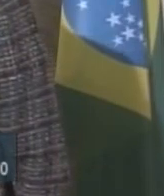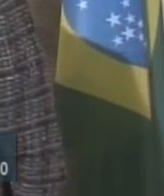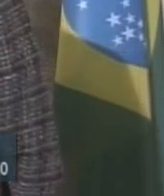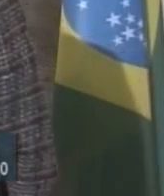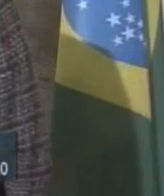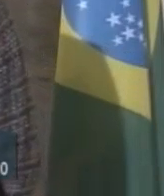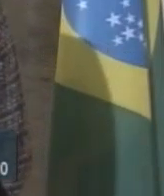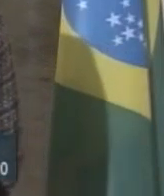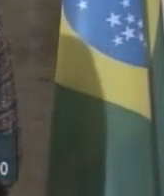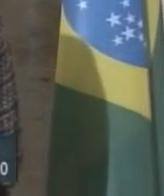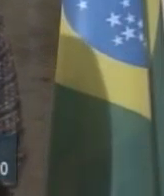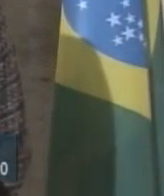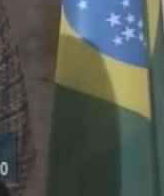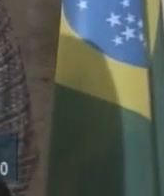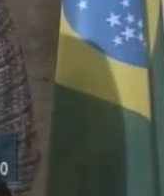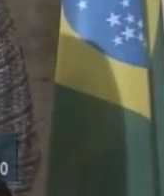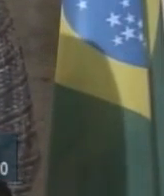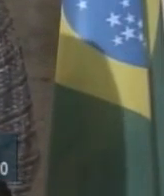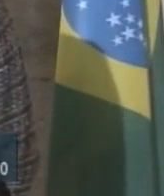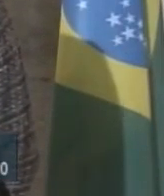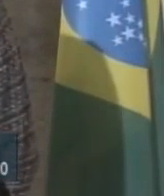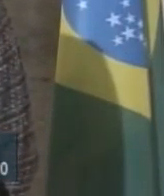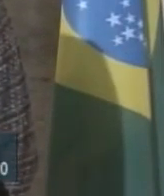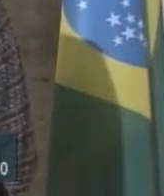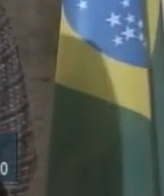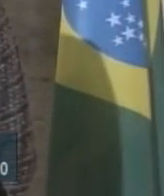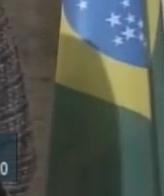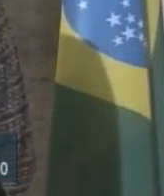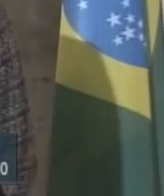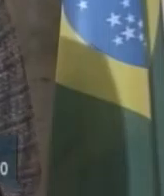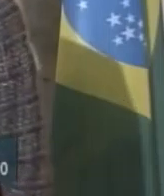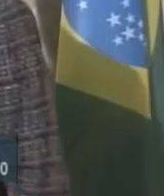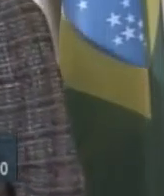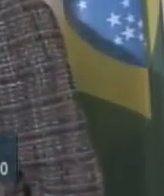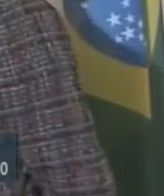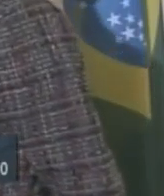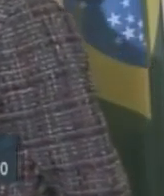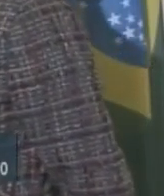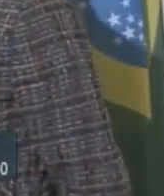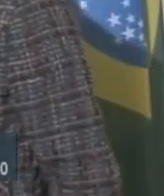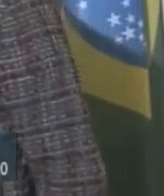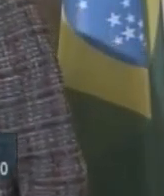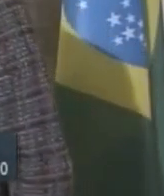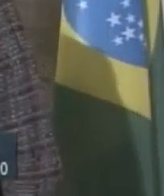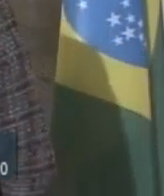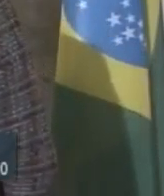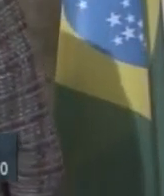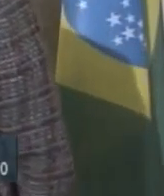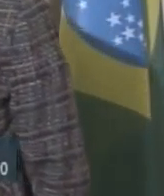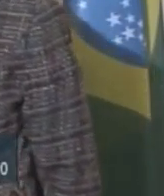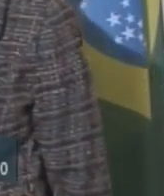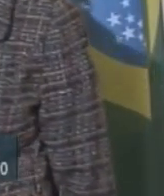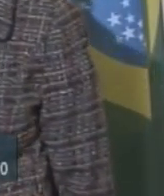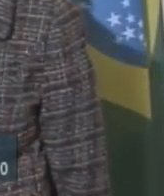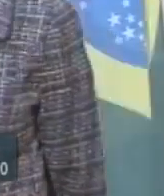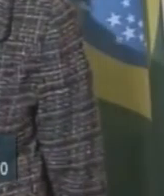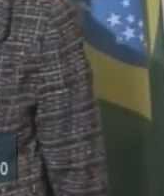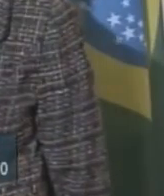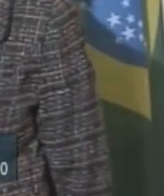за вход, така и за изход на интереси и взаимоотношения между